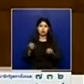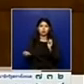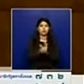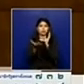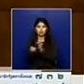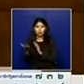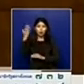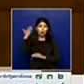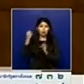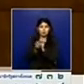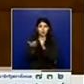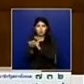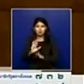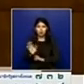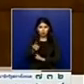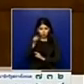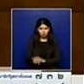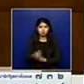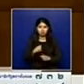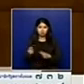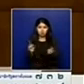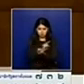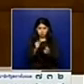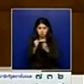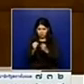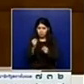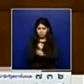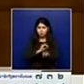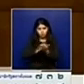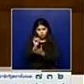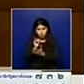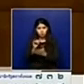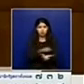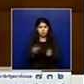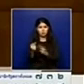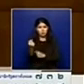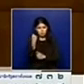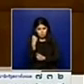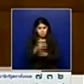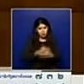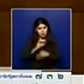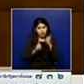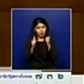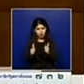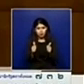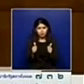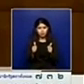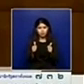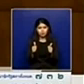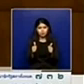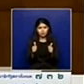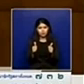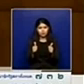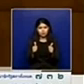งแบบนั้นเราจะได้สังคมที่แข็งแรงนะครับสังคมที่มีรากเหง้าที่อย่